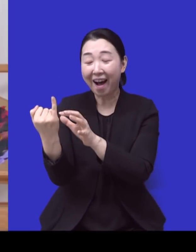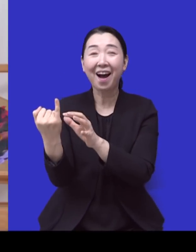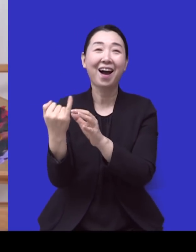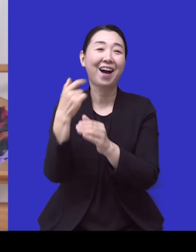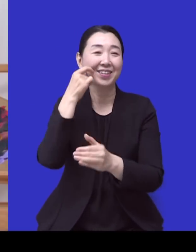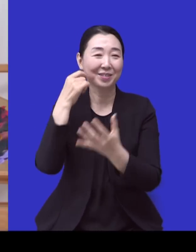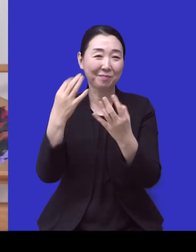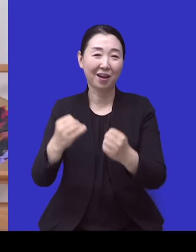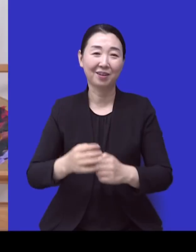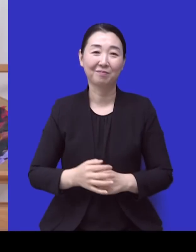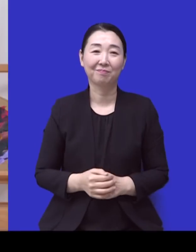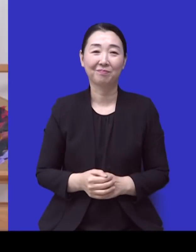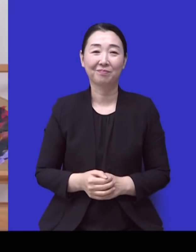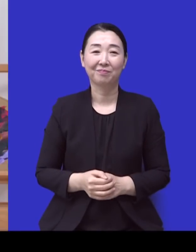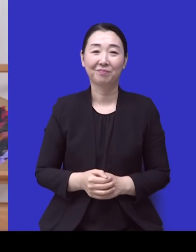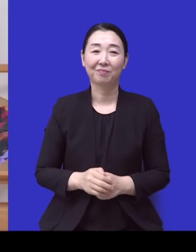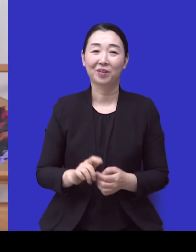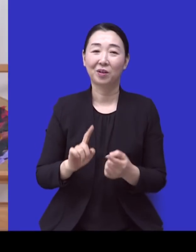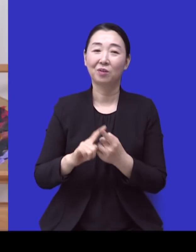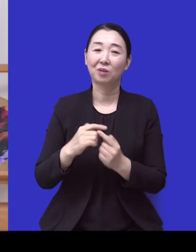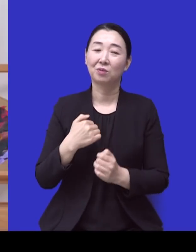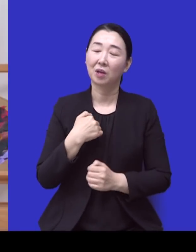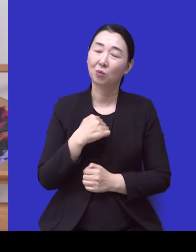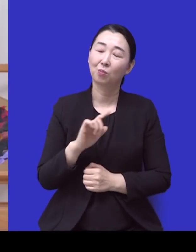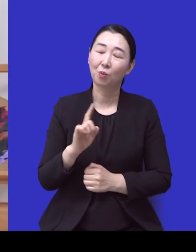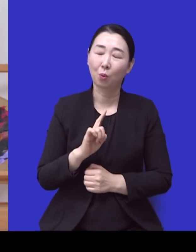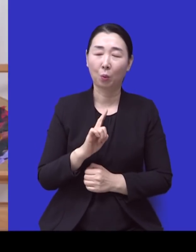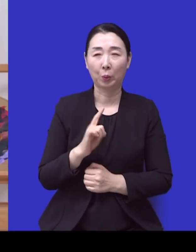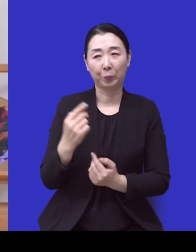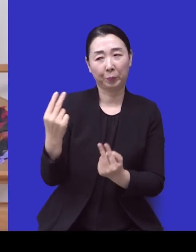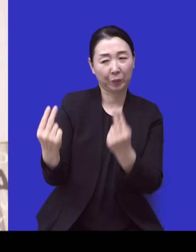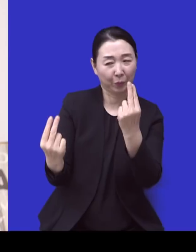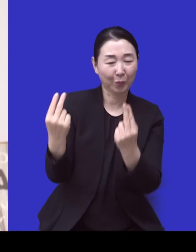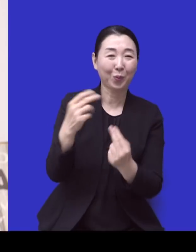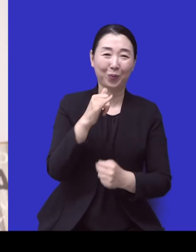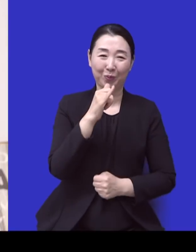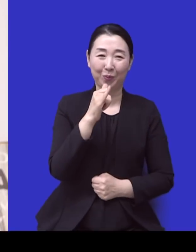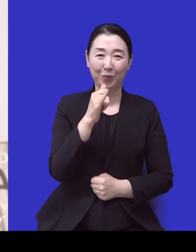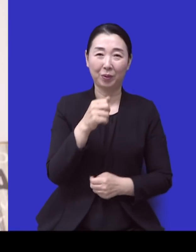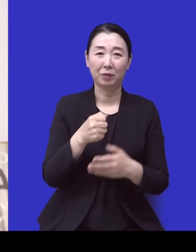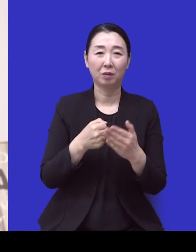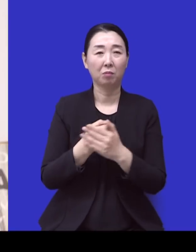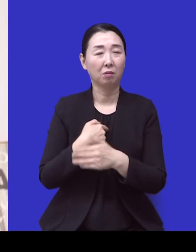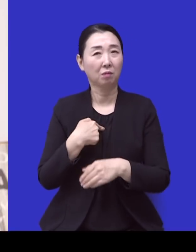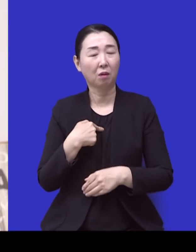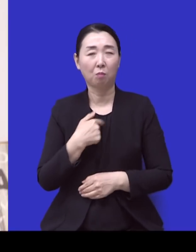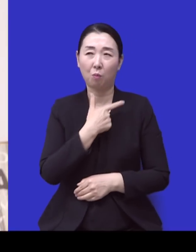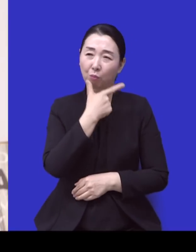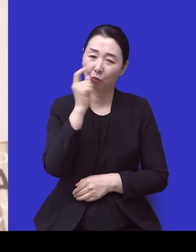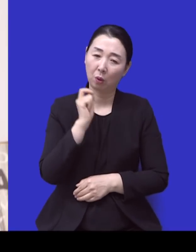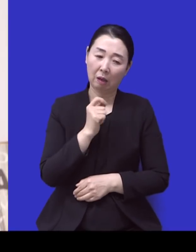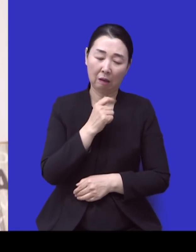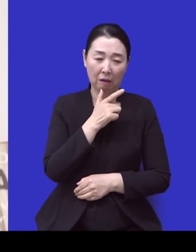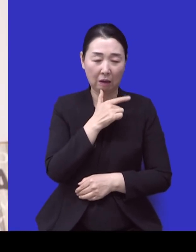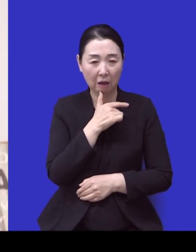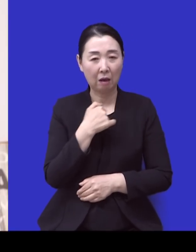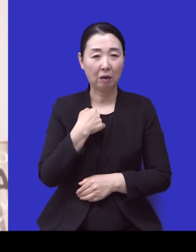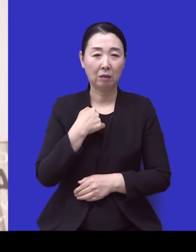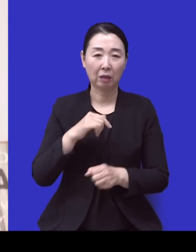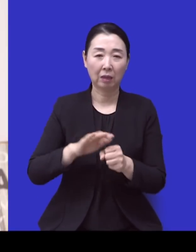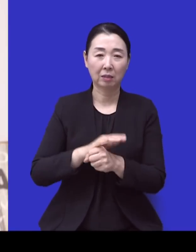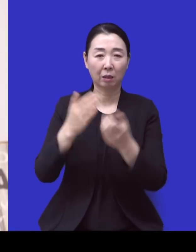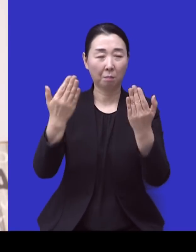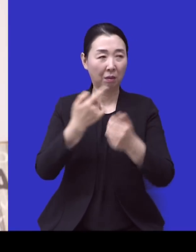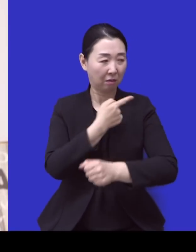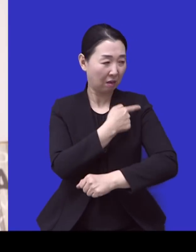그러다 보니까 그런 거에 대해서 이제 알게 모르게 좀 저 스스로 비교를 하게 되고 예. 나는 좀 부족하구나. 음. 나는